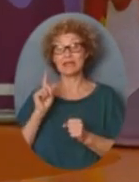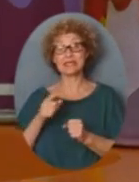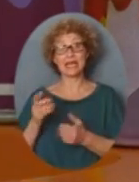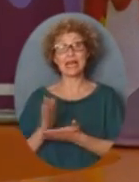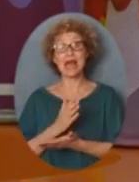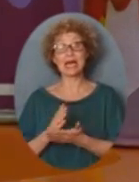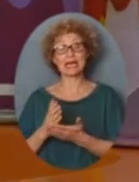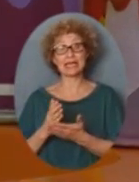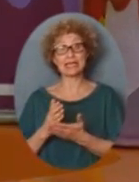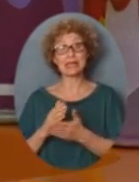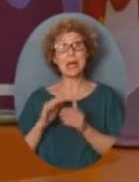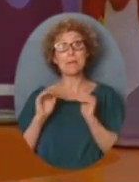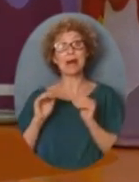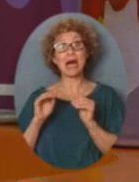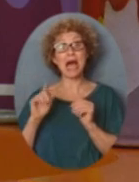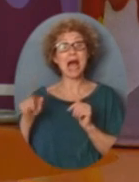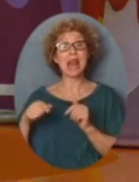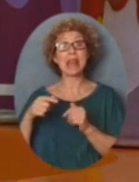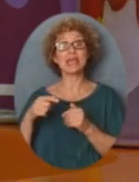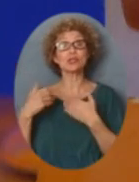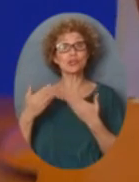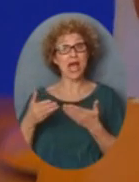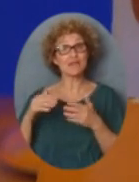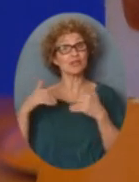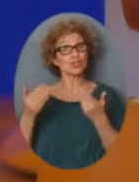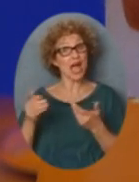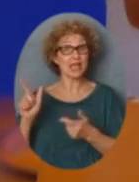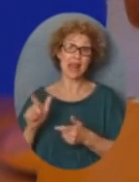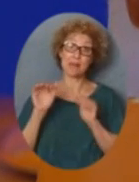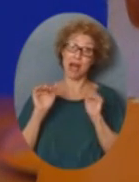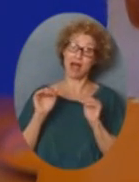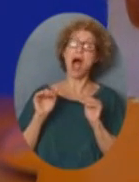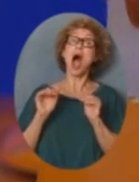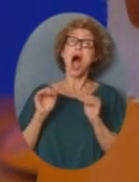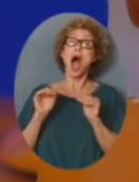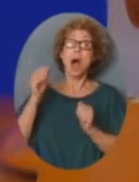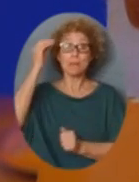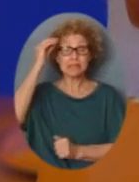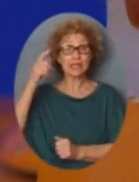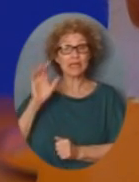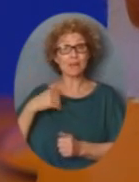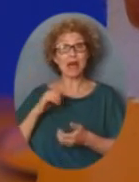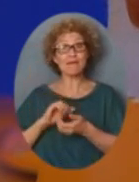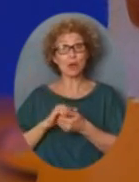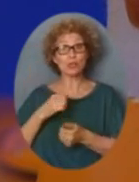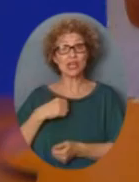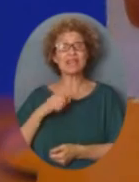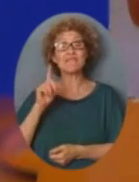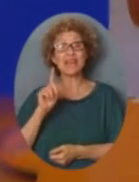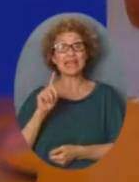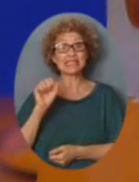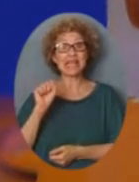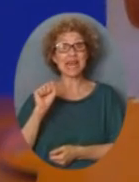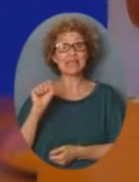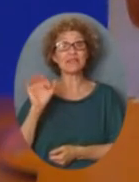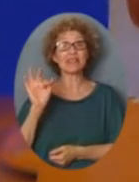להרכין ברכה לשי ושי לברכה. אוי, זה מזכיר לי שגם לחברות שלי ורד, סיגלית וטל יש יום